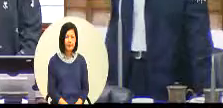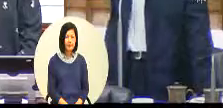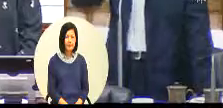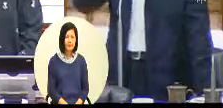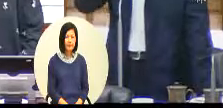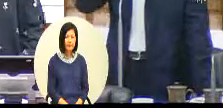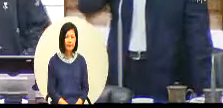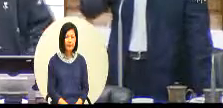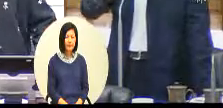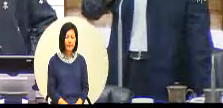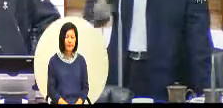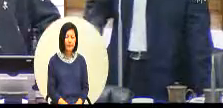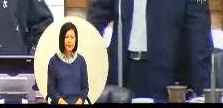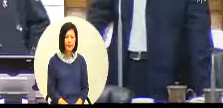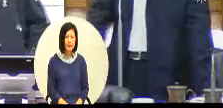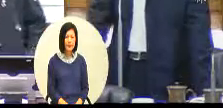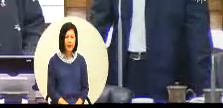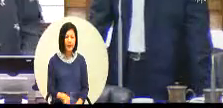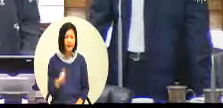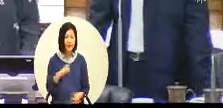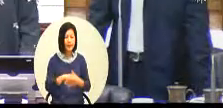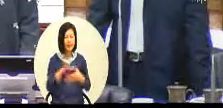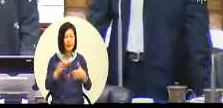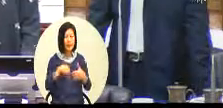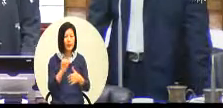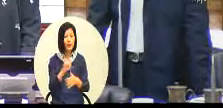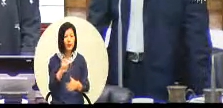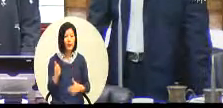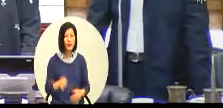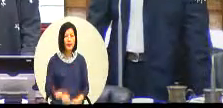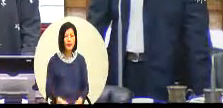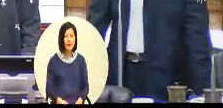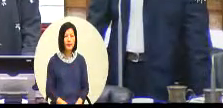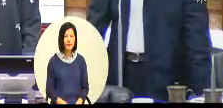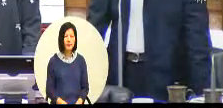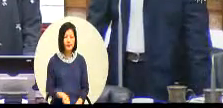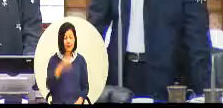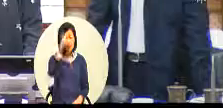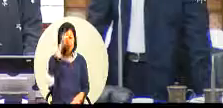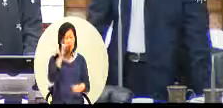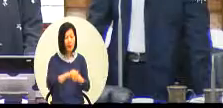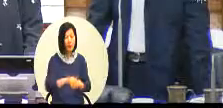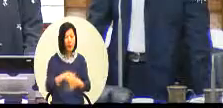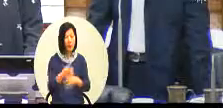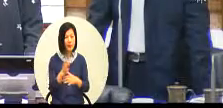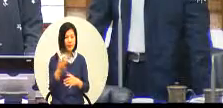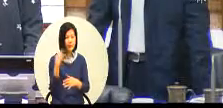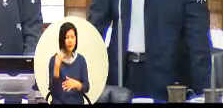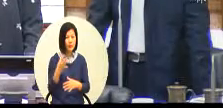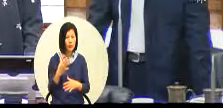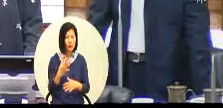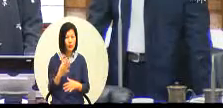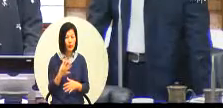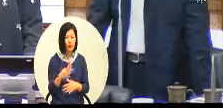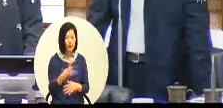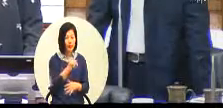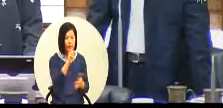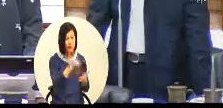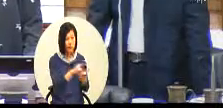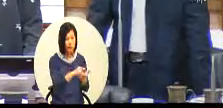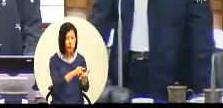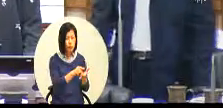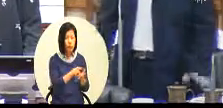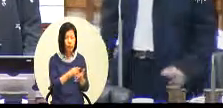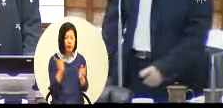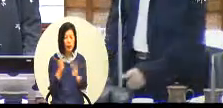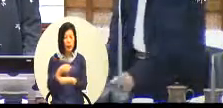好，谢谢刘议员哈，我们黄埔新村以住代户，那我会觉得